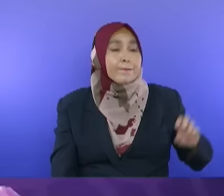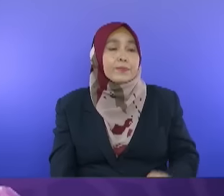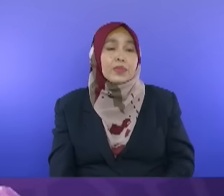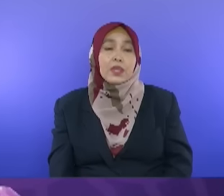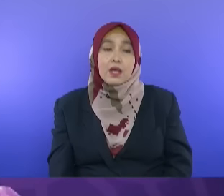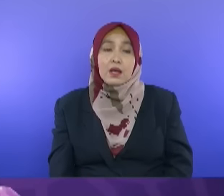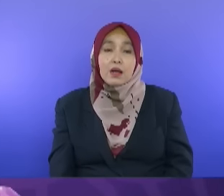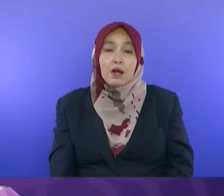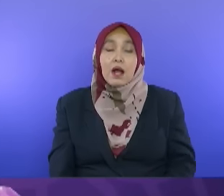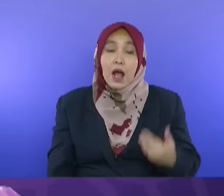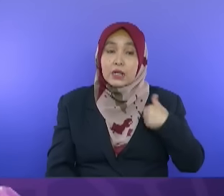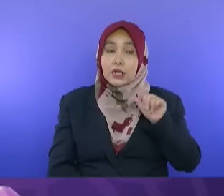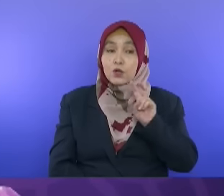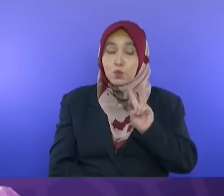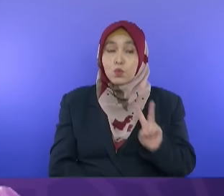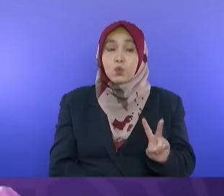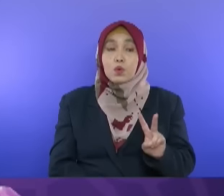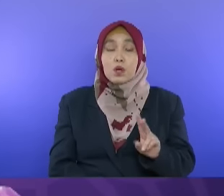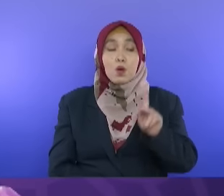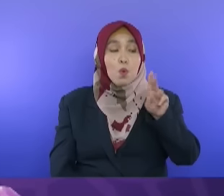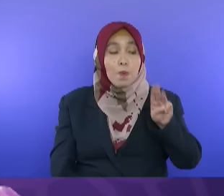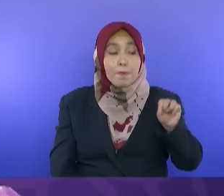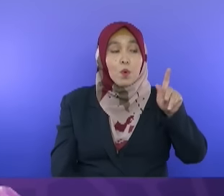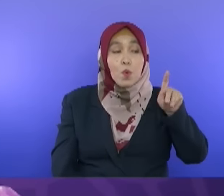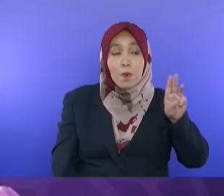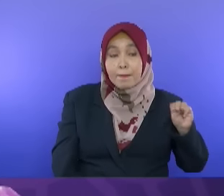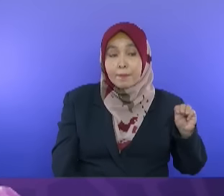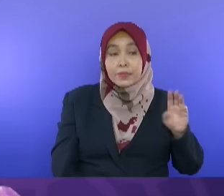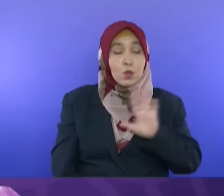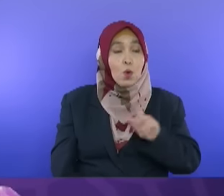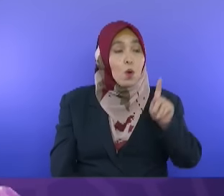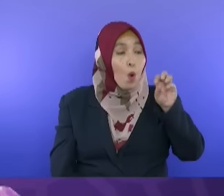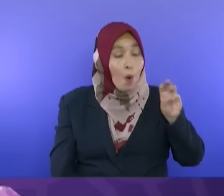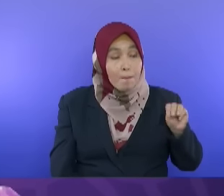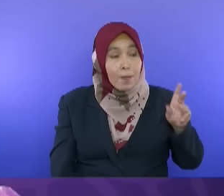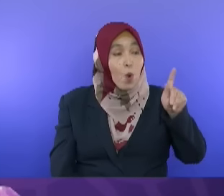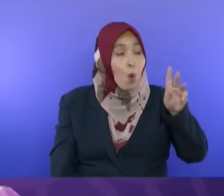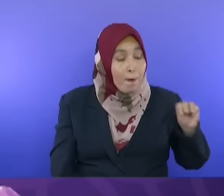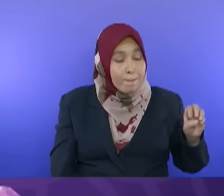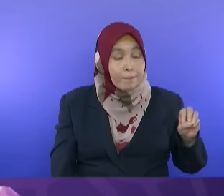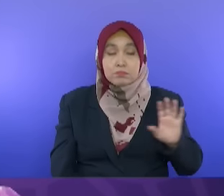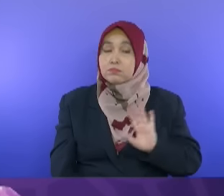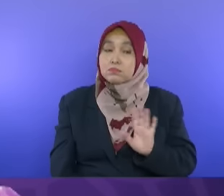ada dua Kumkum dengan kasus